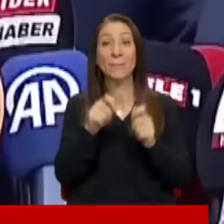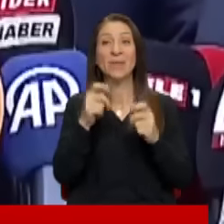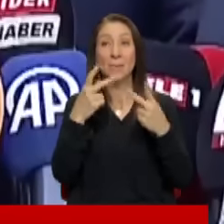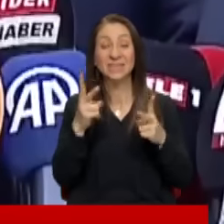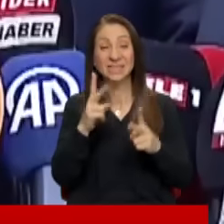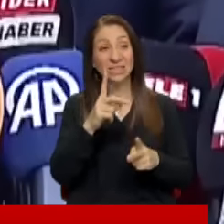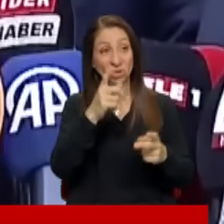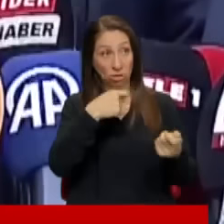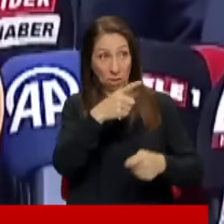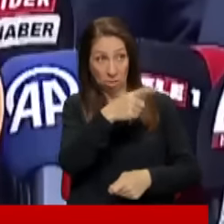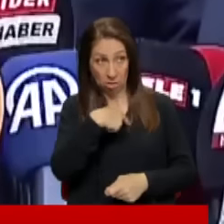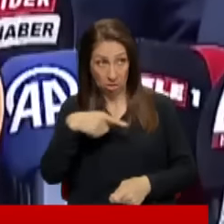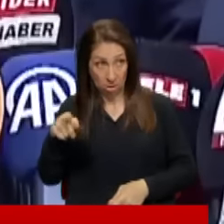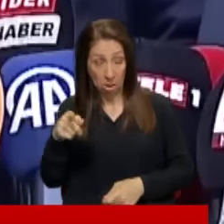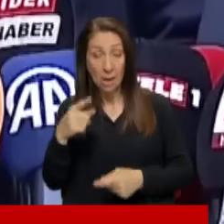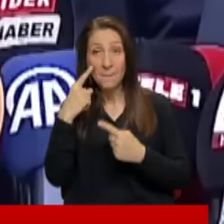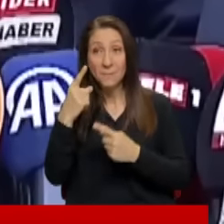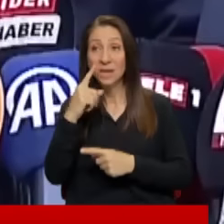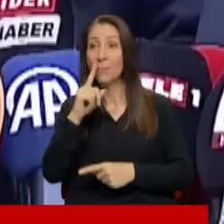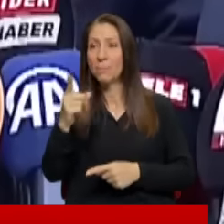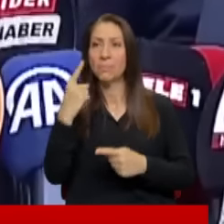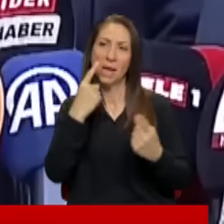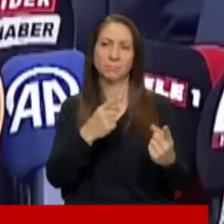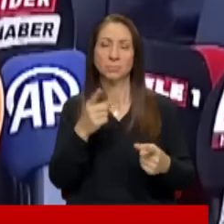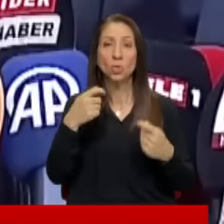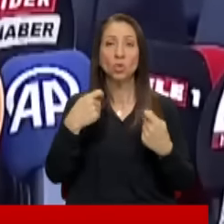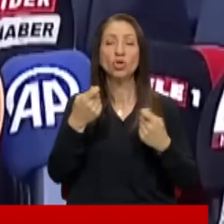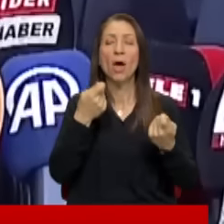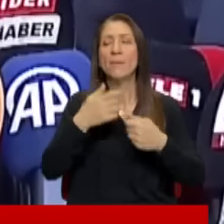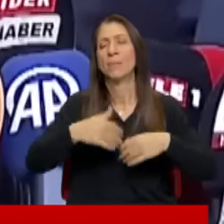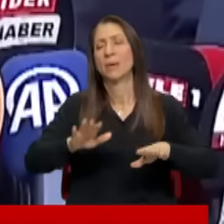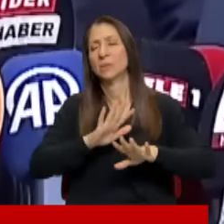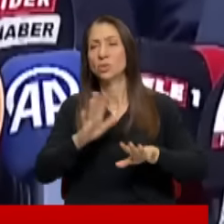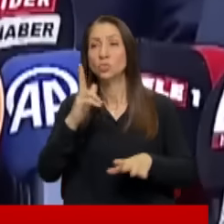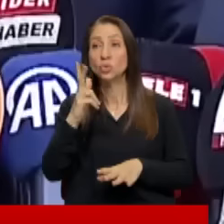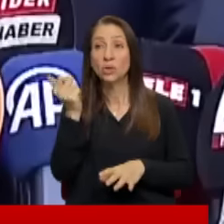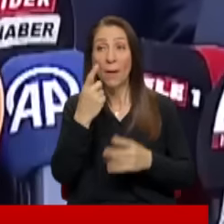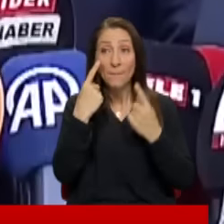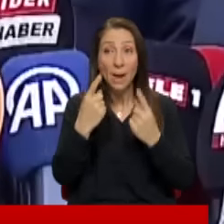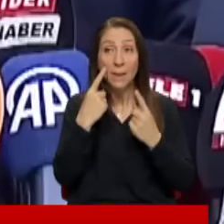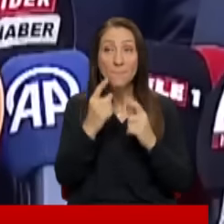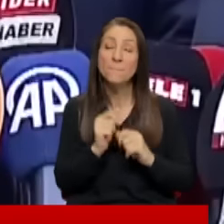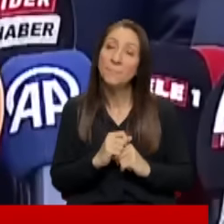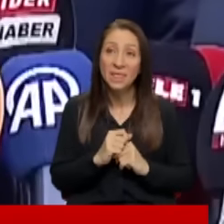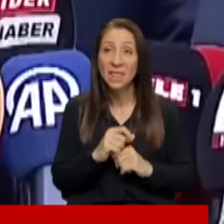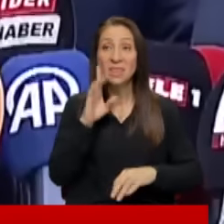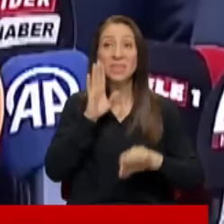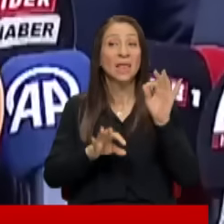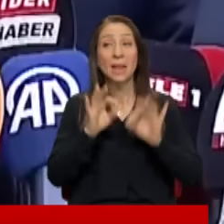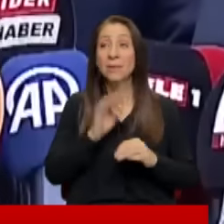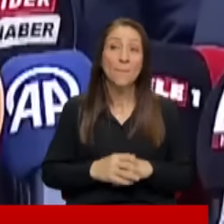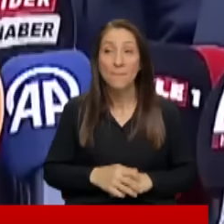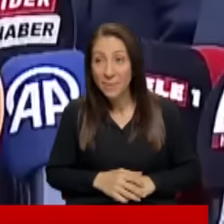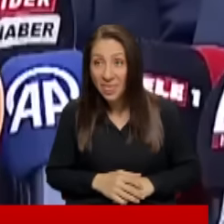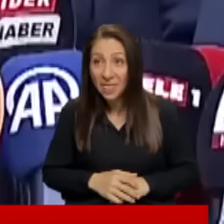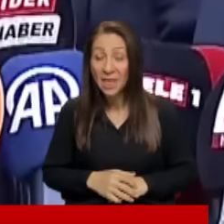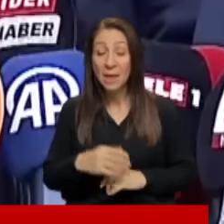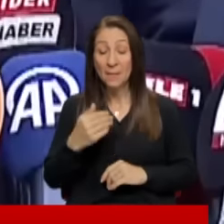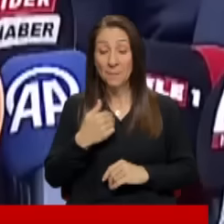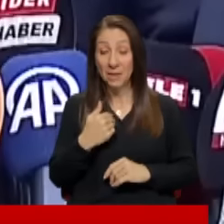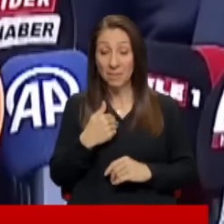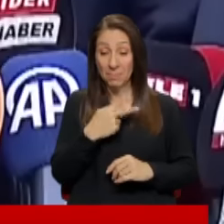yaptırabilirsin dedikleri şirkete bakım yaptırdıysa, o görevi bıraktıktan sonra da 3 kere bakım olduysa, denetim olduysa